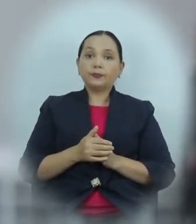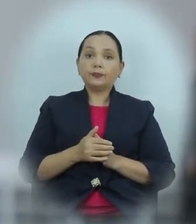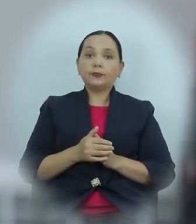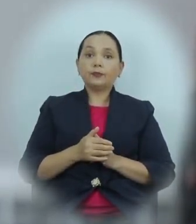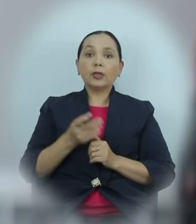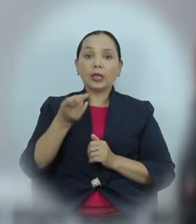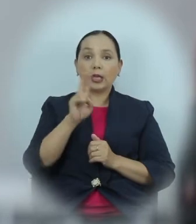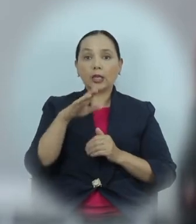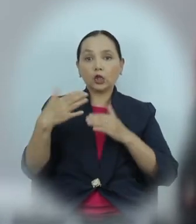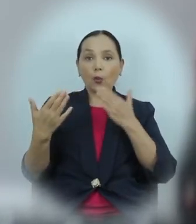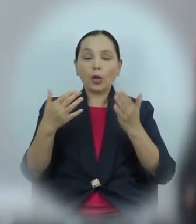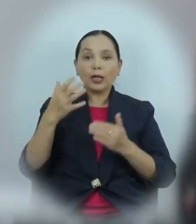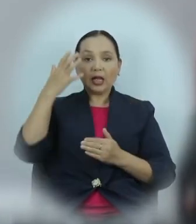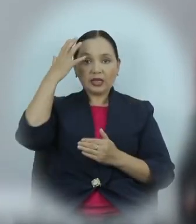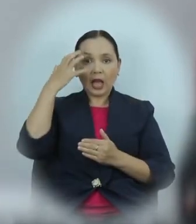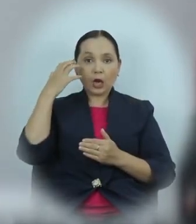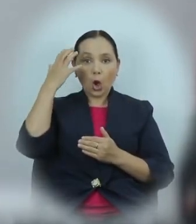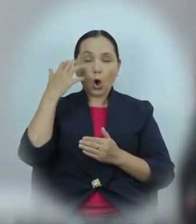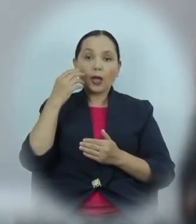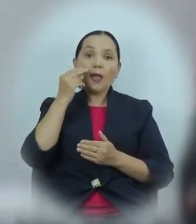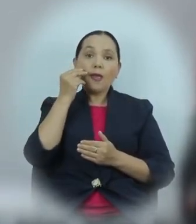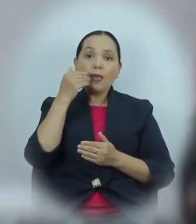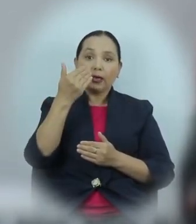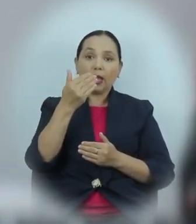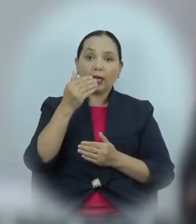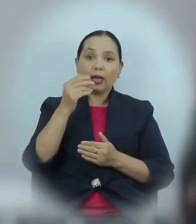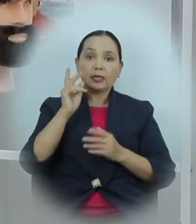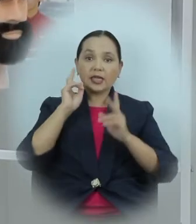ya'ni ikki tomonlamali taroq tavsiya etiladi. Erkaklar sartaroshda.